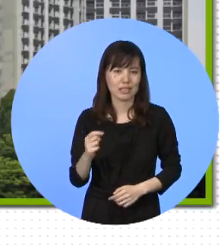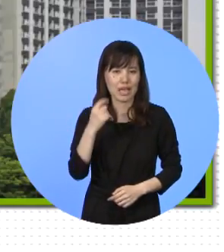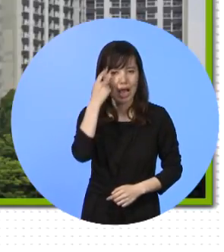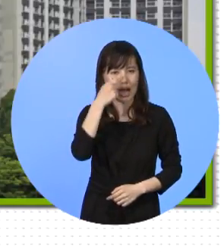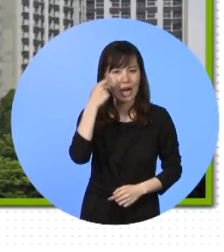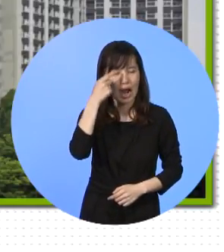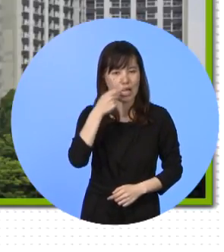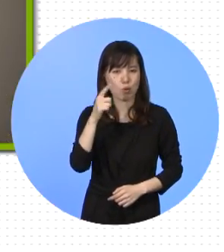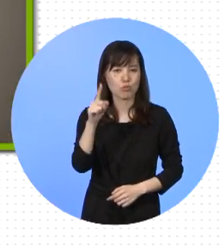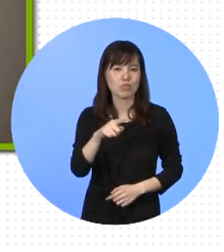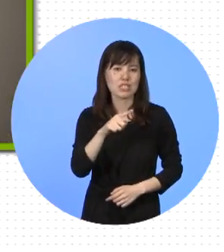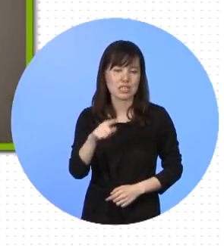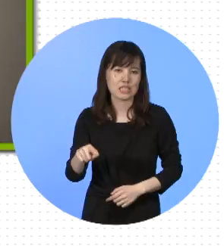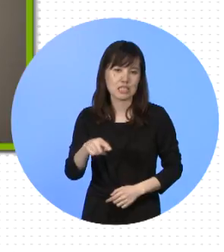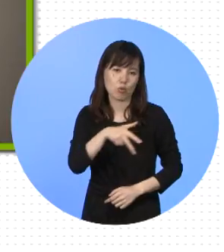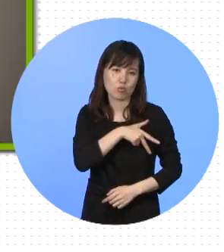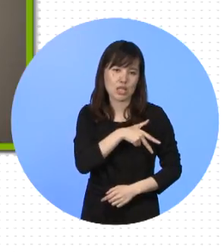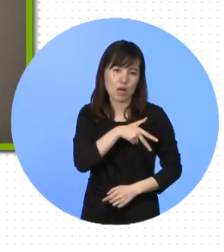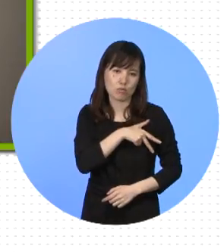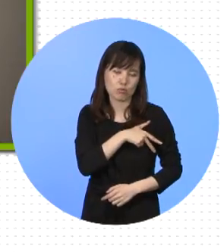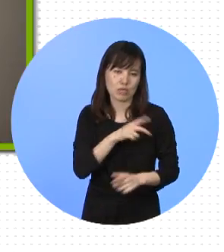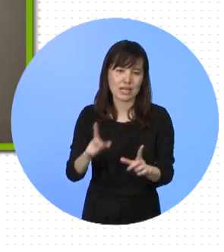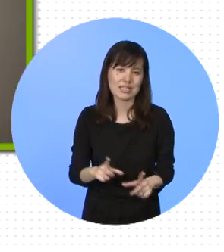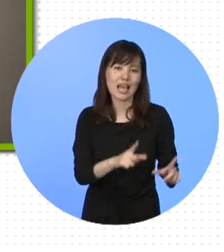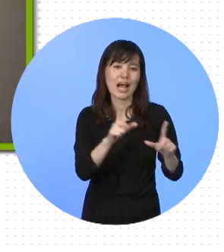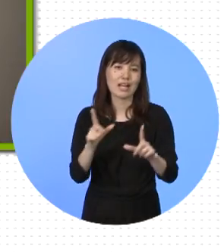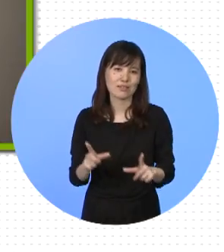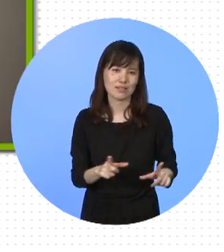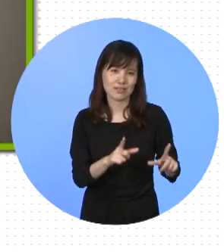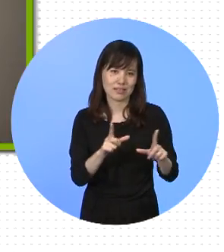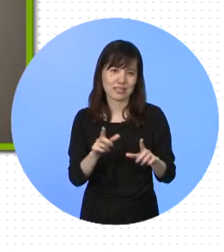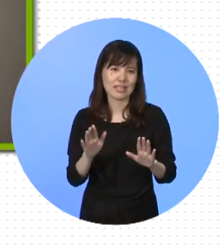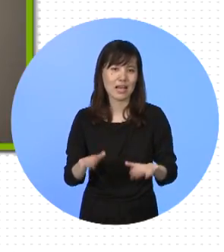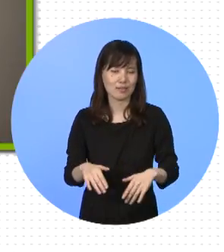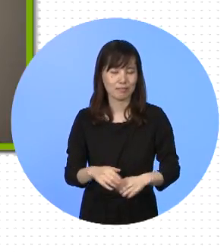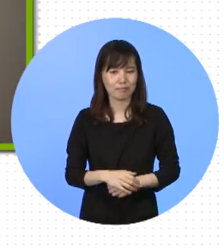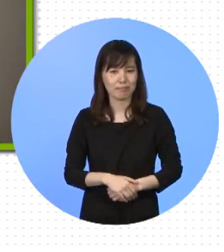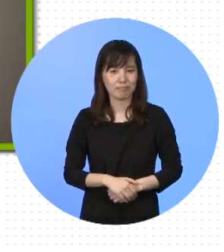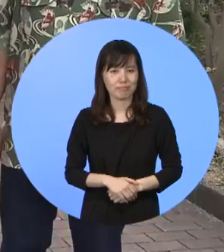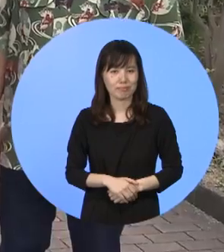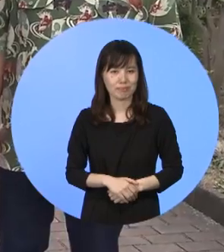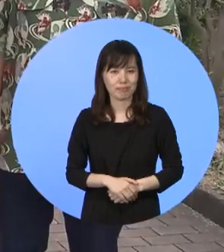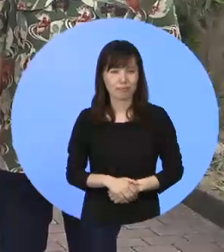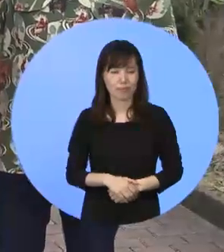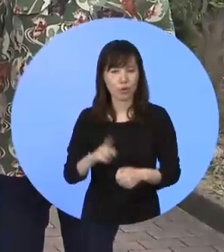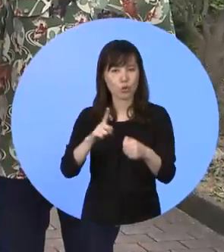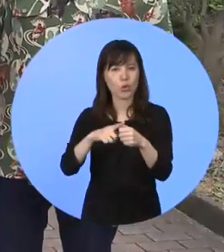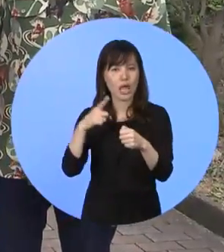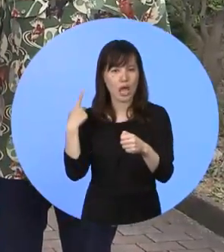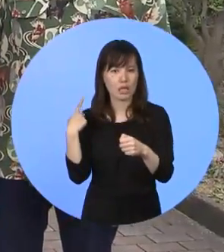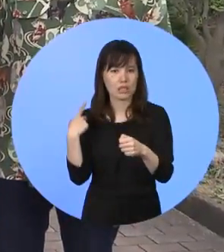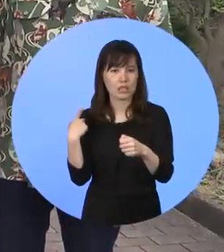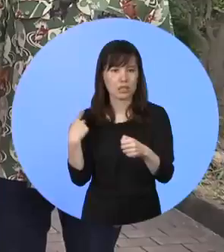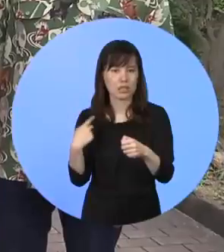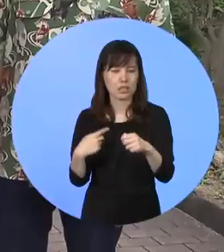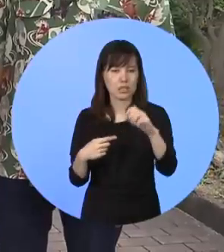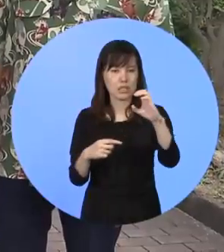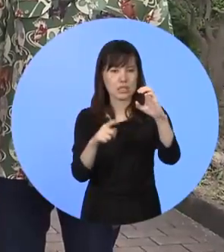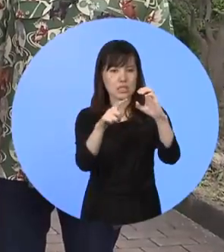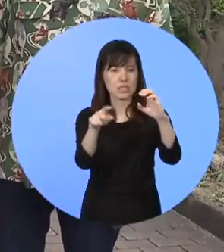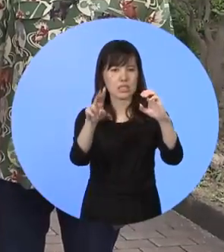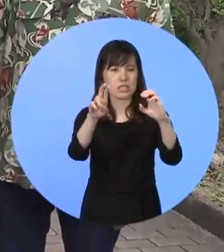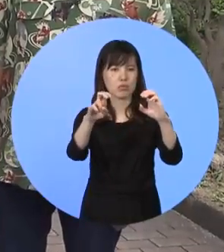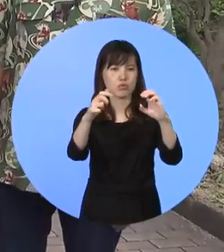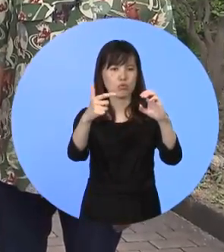に、はい、あの外国人の人たちが、はい、あの住まわれていた、宿舎として使っていたっていう。去年 あちらの26棟